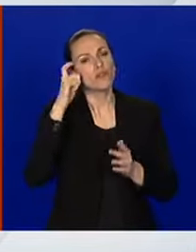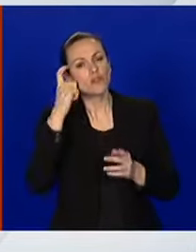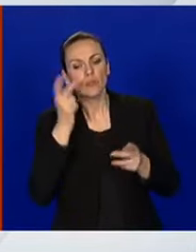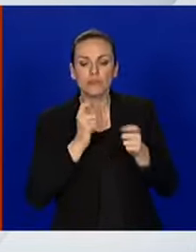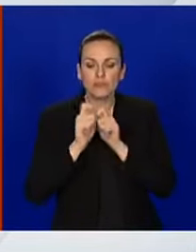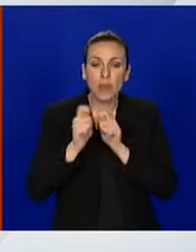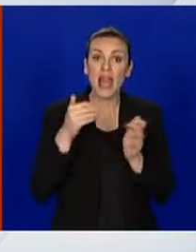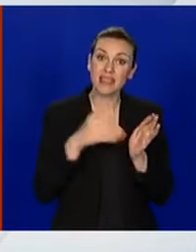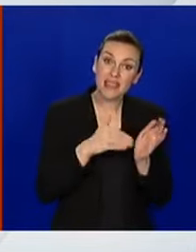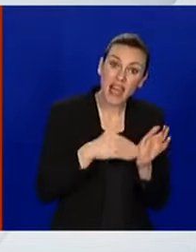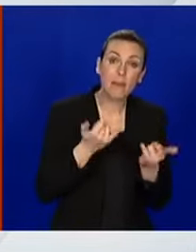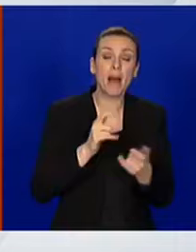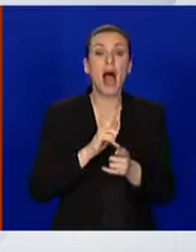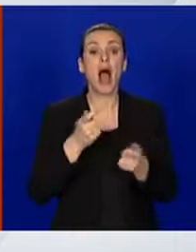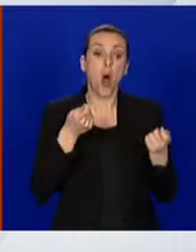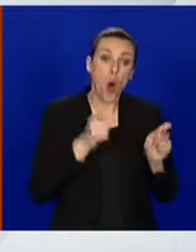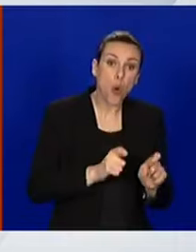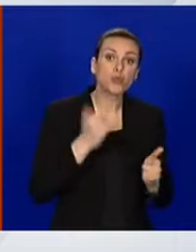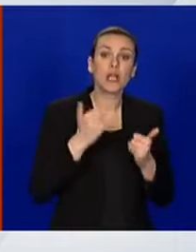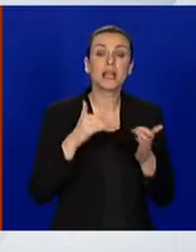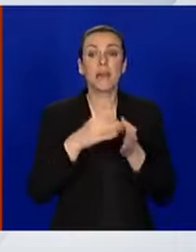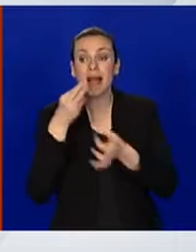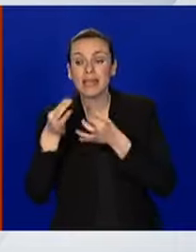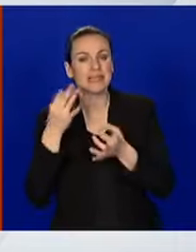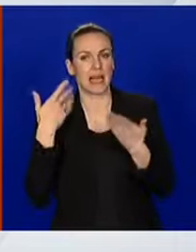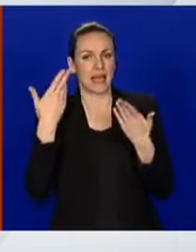li treba neka odluka i da li treba testirati ili ne.